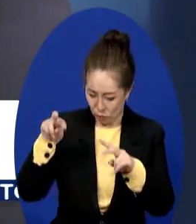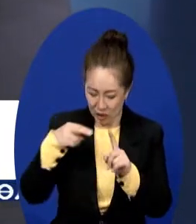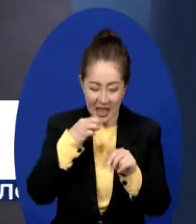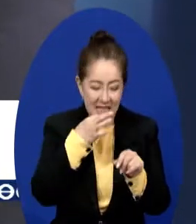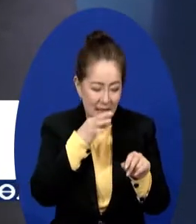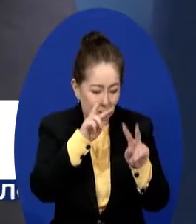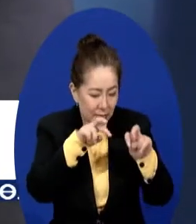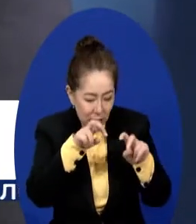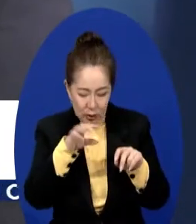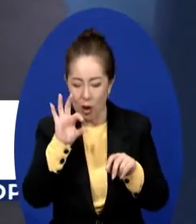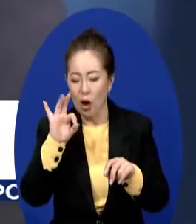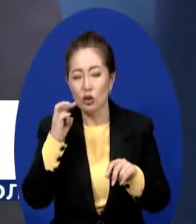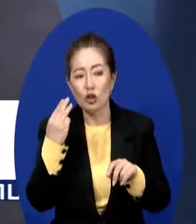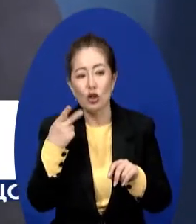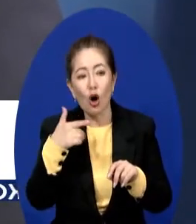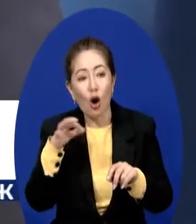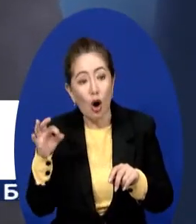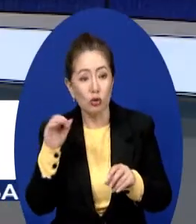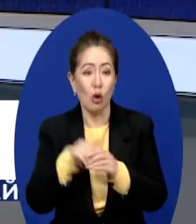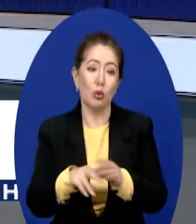илрүүлгийн үслэг онцлог шилжилгээнд хамрагдах боломжтой.